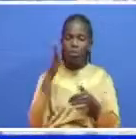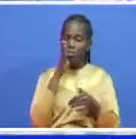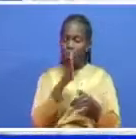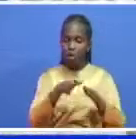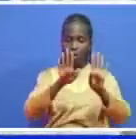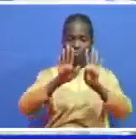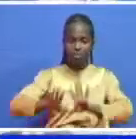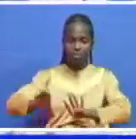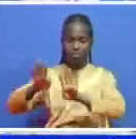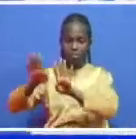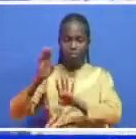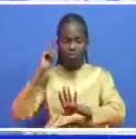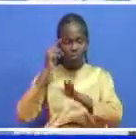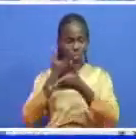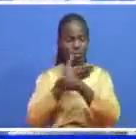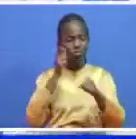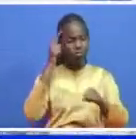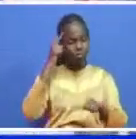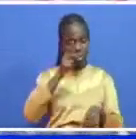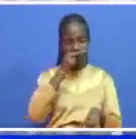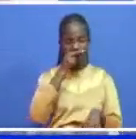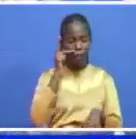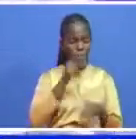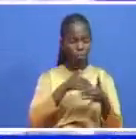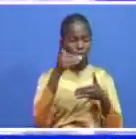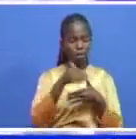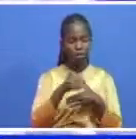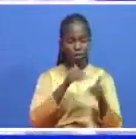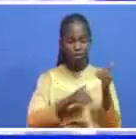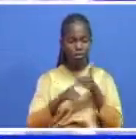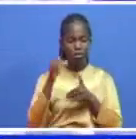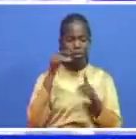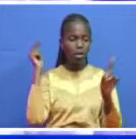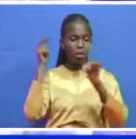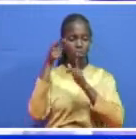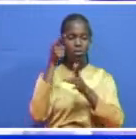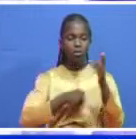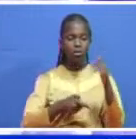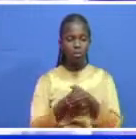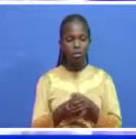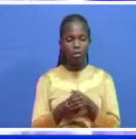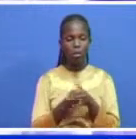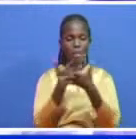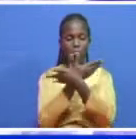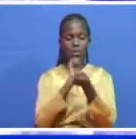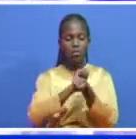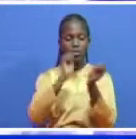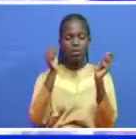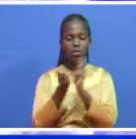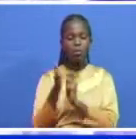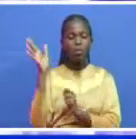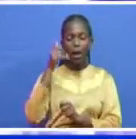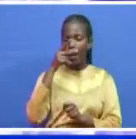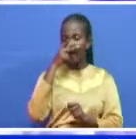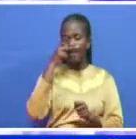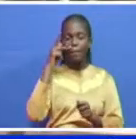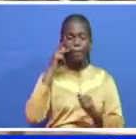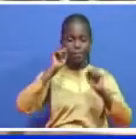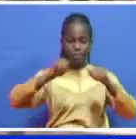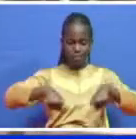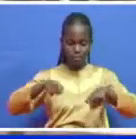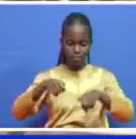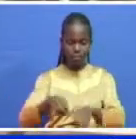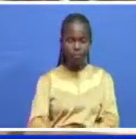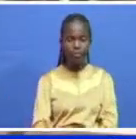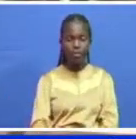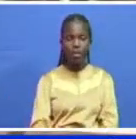sumbe siya kalonzo utatini ukite kilelo ne kimwecha kubindwa utawa sumbe nondo kalonzo notona